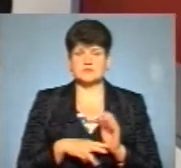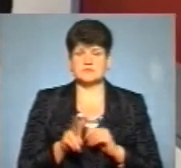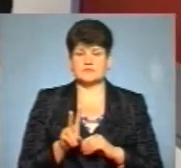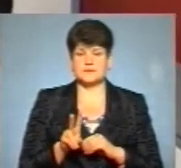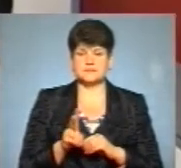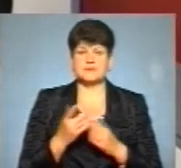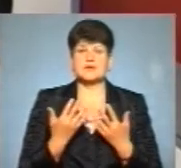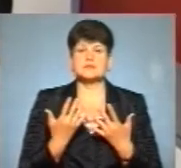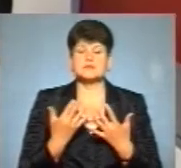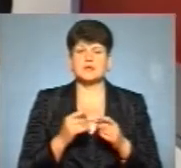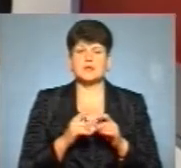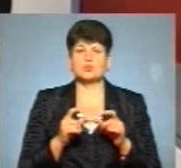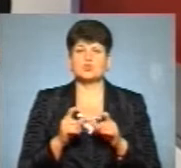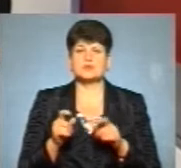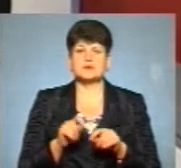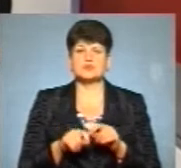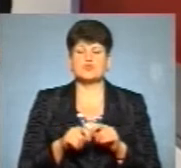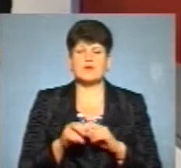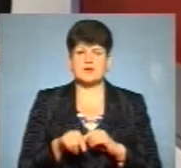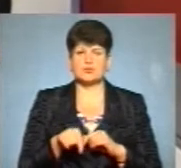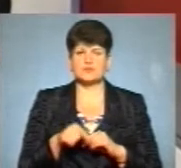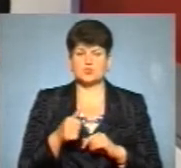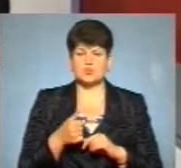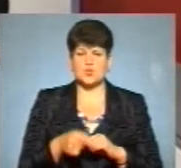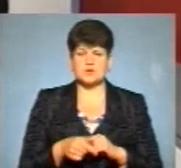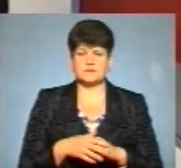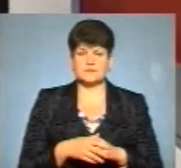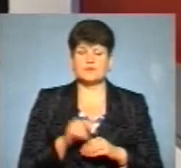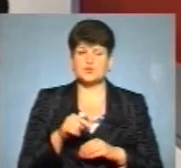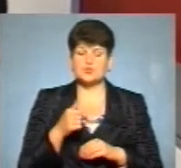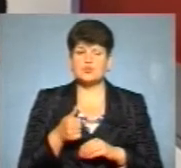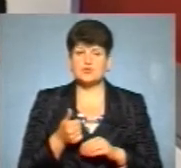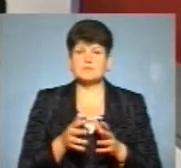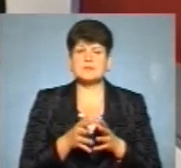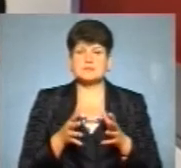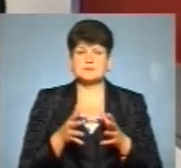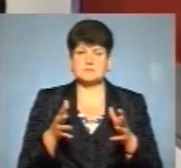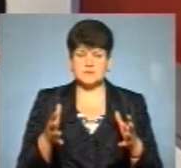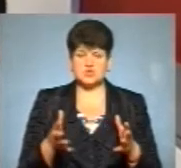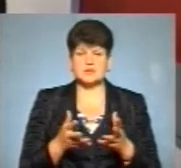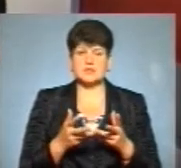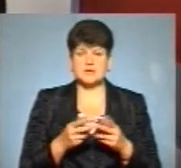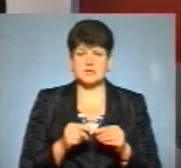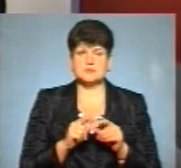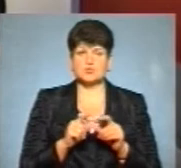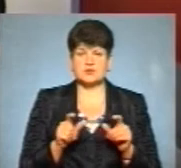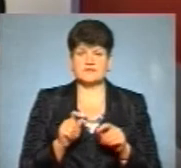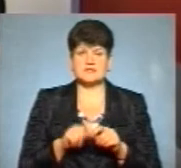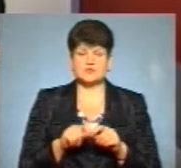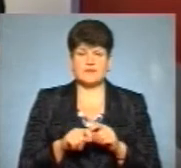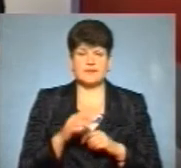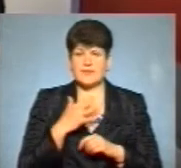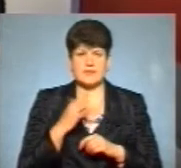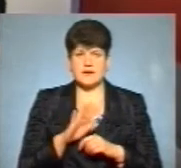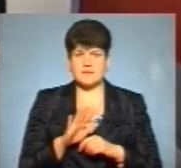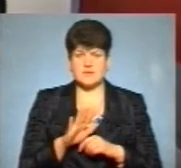10 282. Скільки пунктів для тестування буде цьогоріч? Цьогоріч ми збільшили дещо кількість пунктів тестування, правда, не